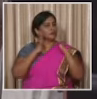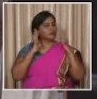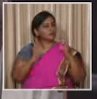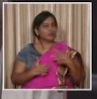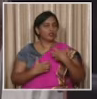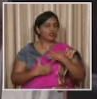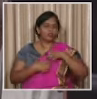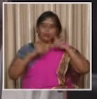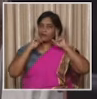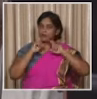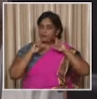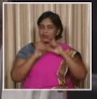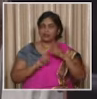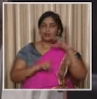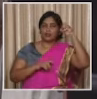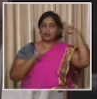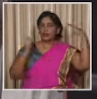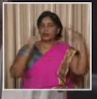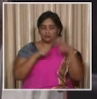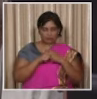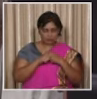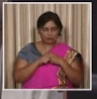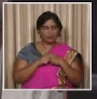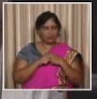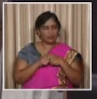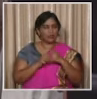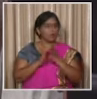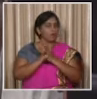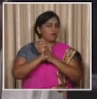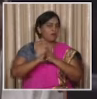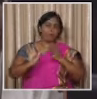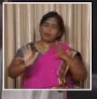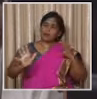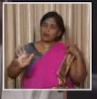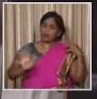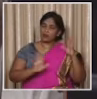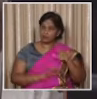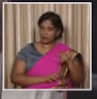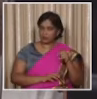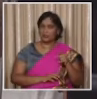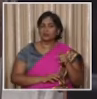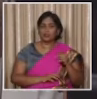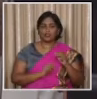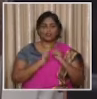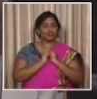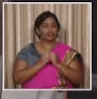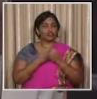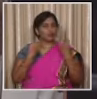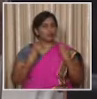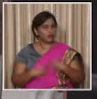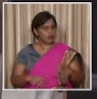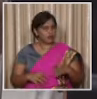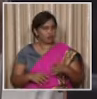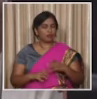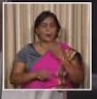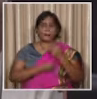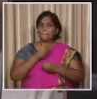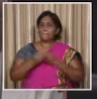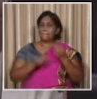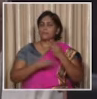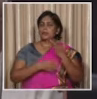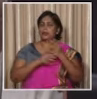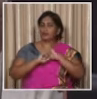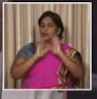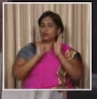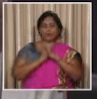දුක් විඳා, විදුලිය කප්පාදු වුණා, පොලිමේ යුගයක් නිර්මාණය වුණා, රැකියා අහිමි වුණා, ව්‍යාපාර